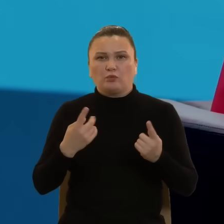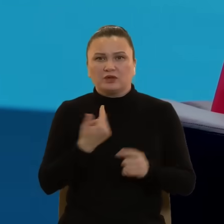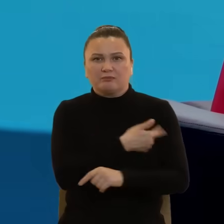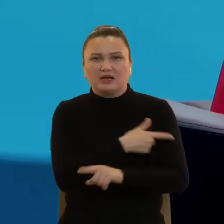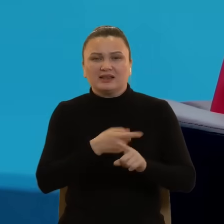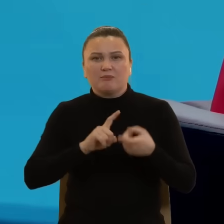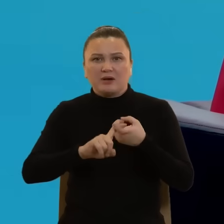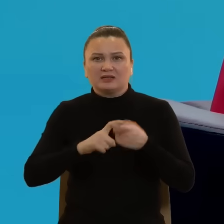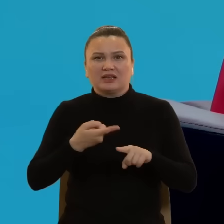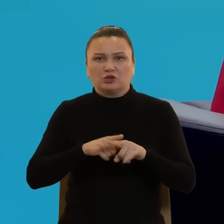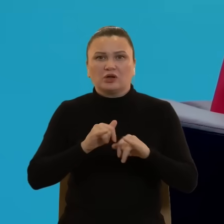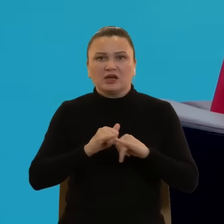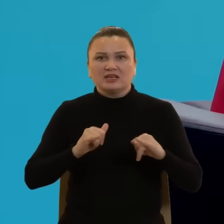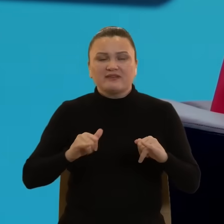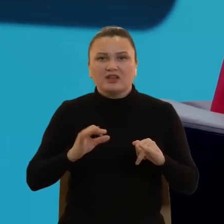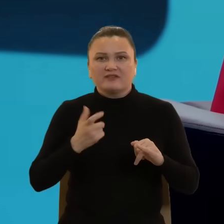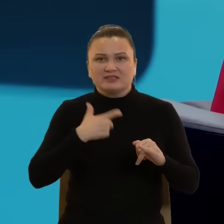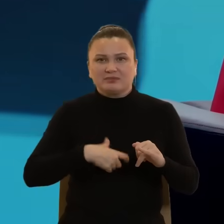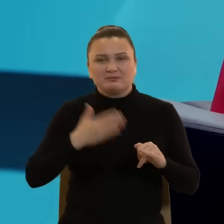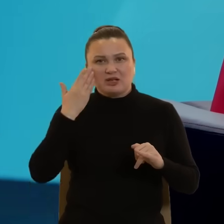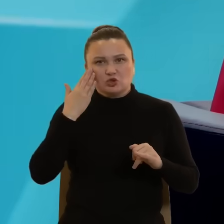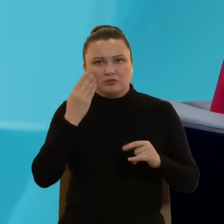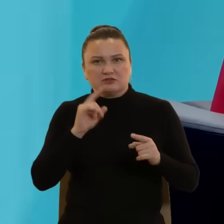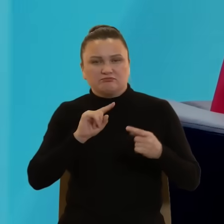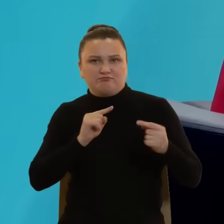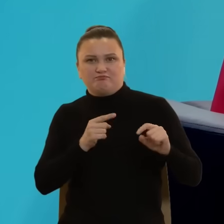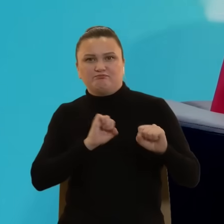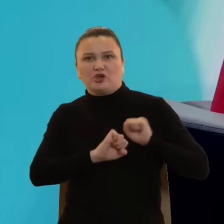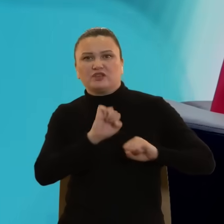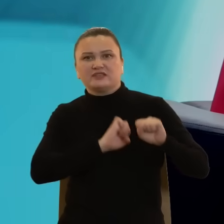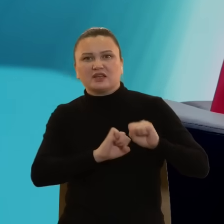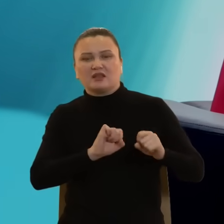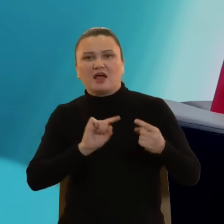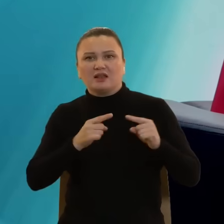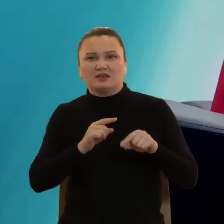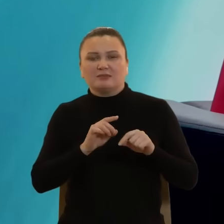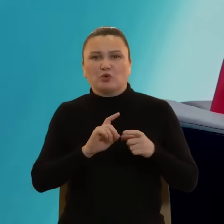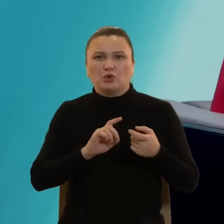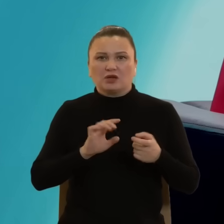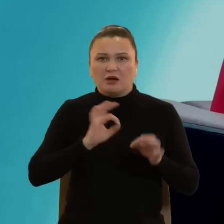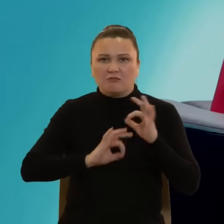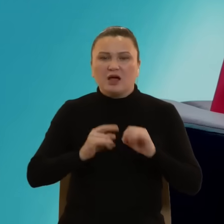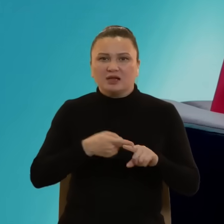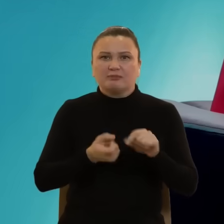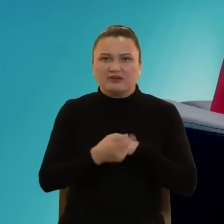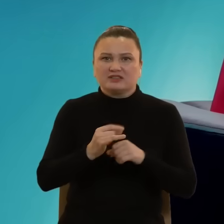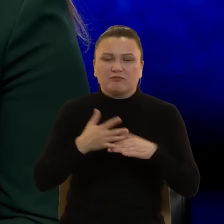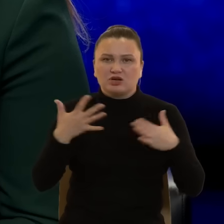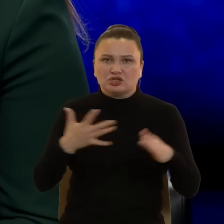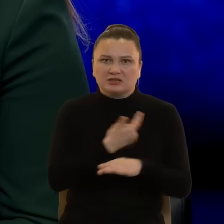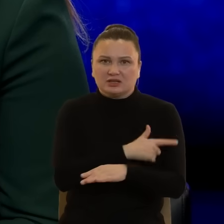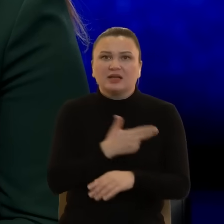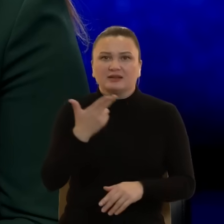бактерии, которые развивают в себе способность противостоять антибиотикам, они чаще всего появляются именно в стационарных больницах. Да, это действительно